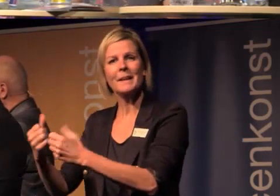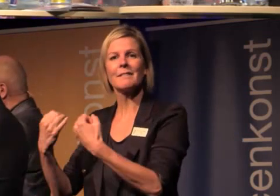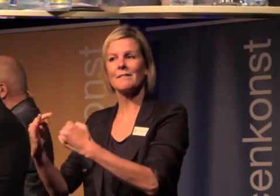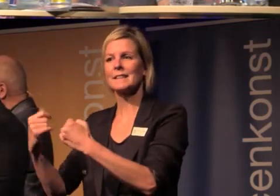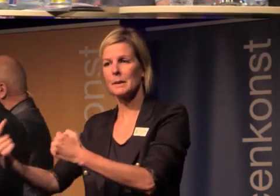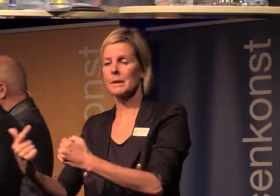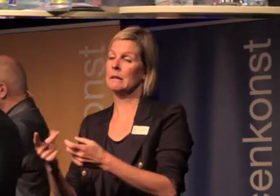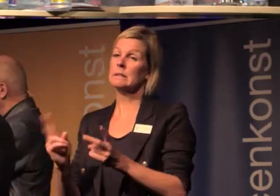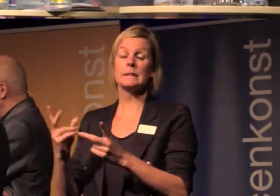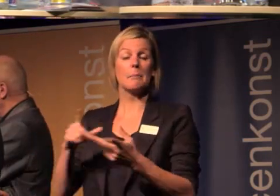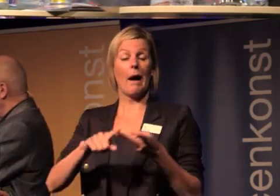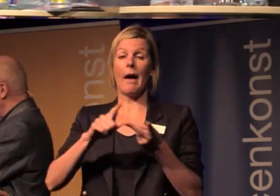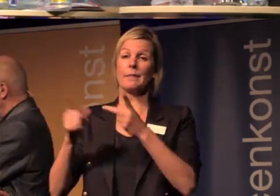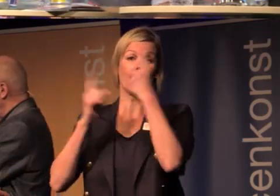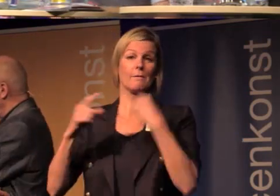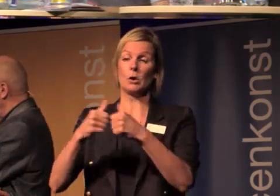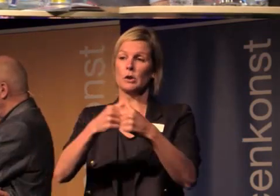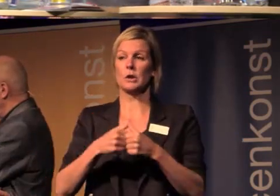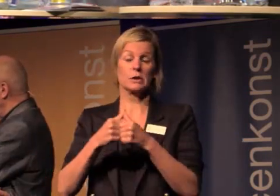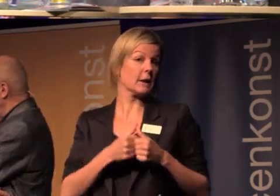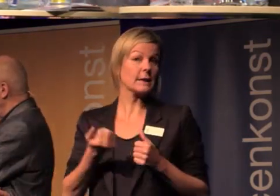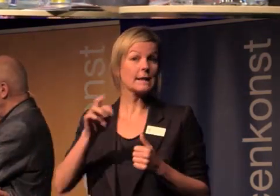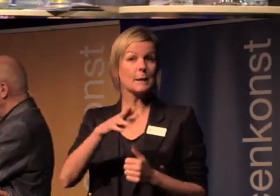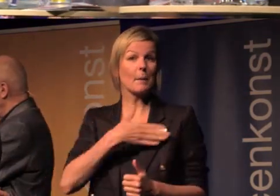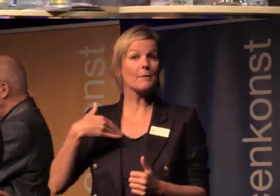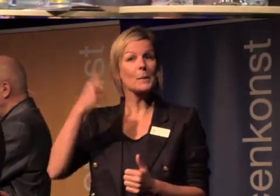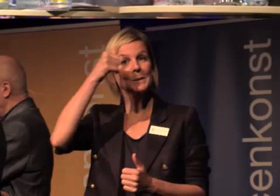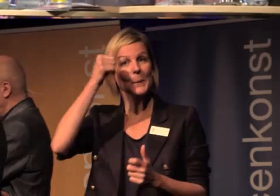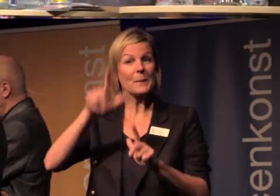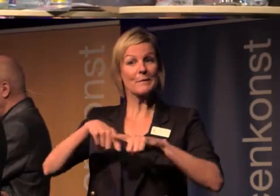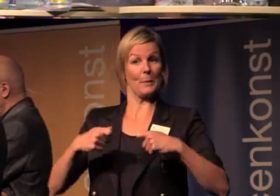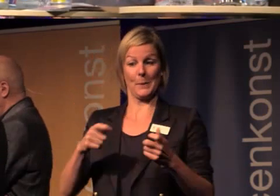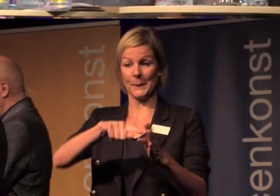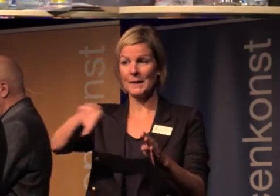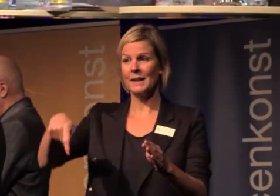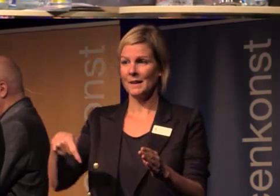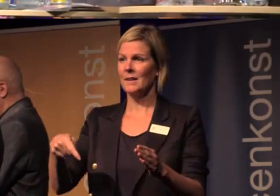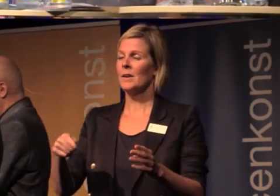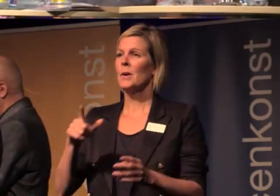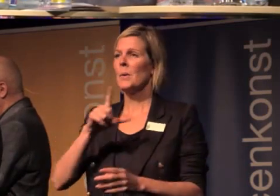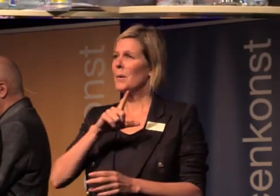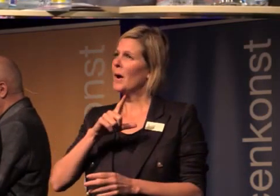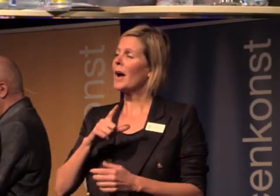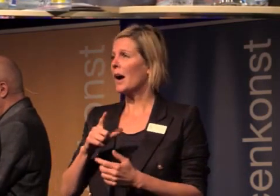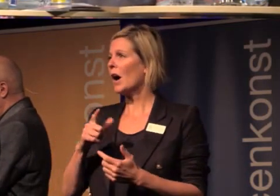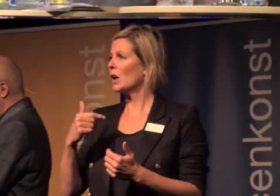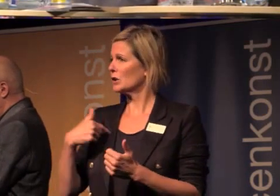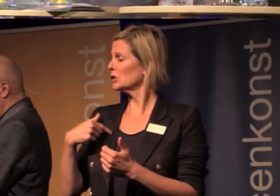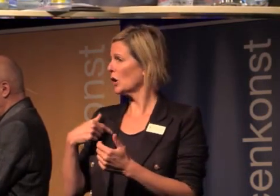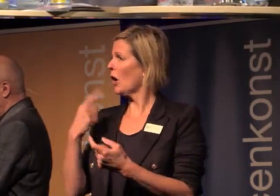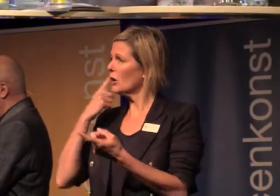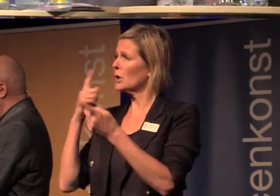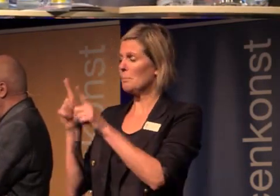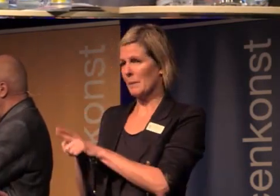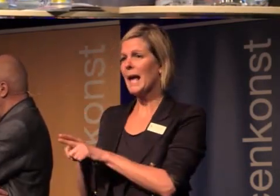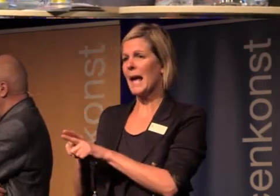andra folkrörelser, precis som våra studieförbund. Alltså ibland blir det väldigt lätt, och det kan jag hålla med även representant från de borgerliga partierna,